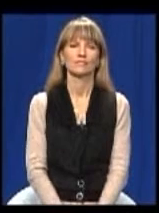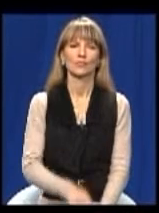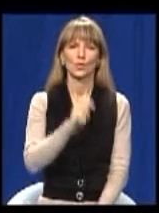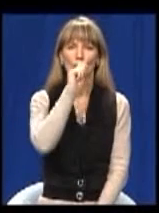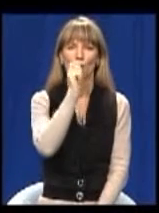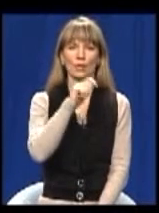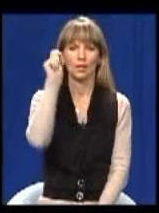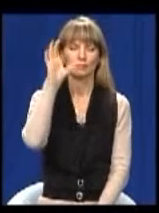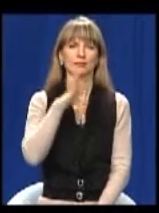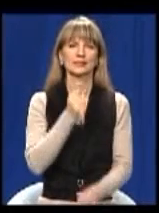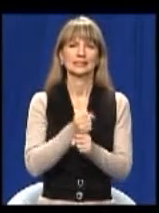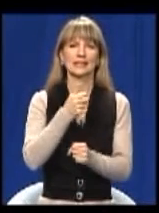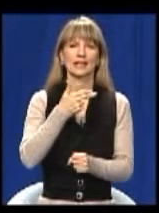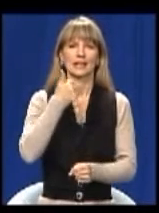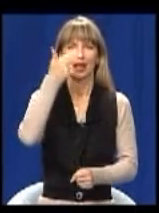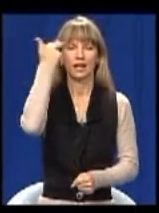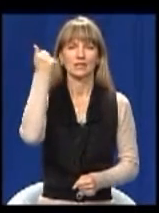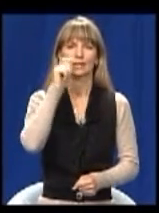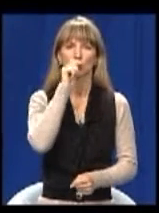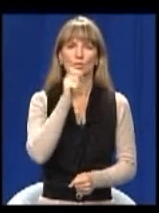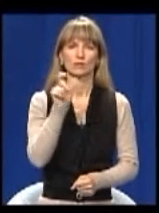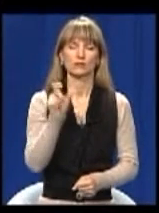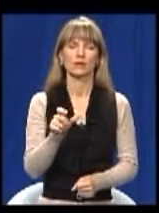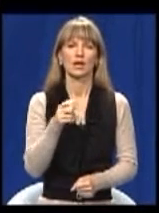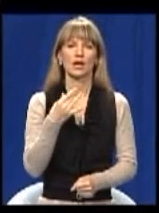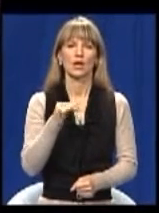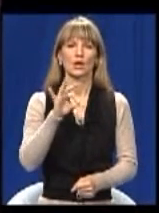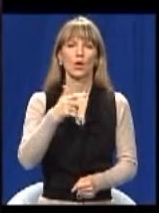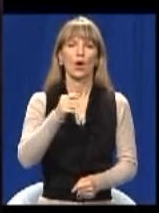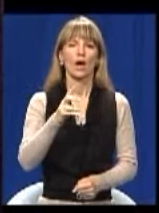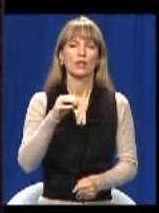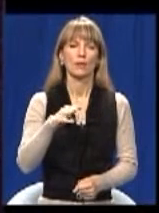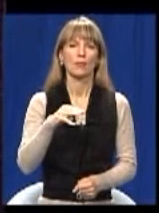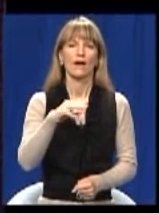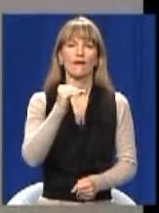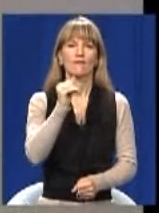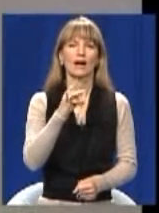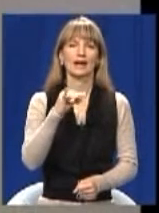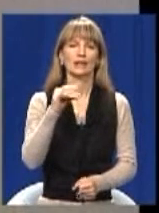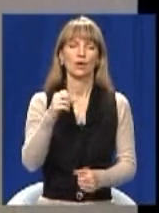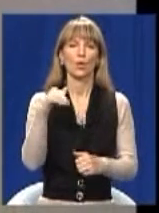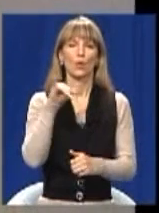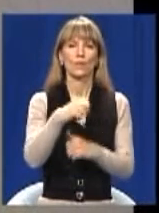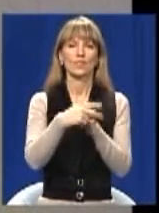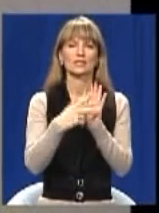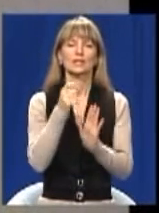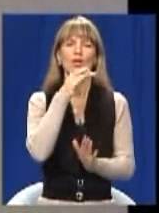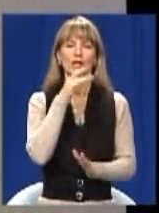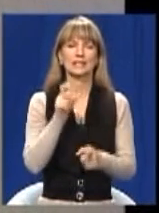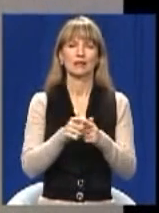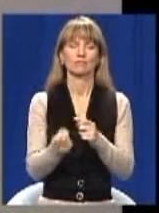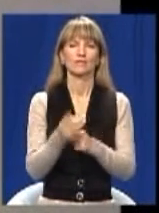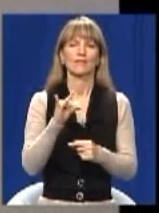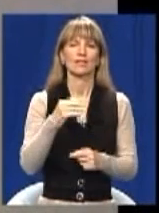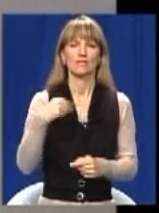Одеколон був створений італійським парфумером Йоганом Марією Фаріно у 18 столітті. Слово походить від французької